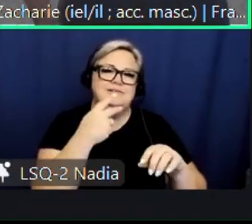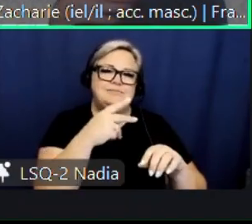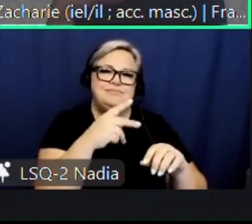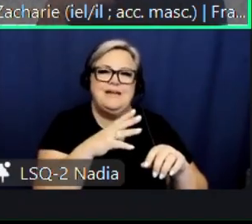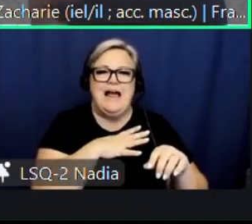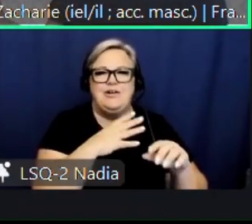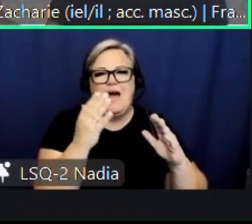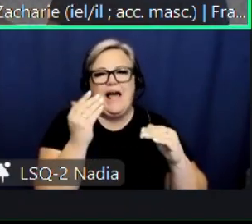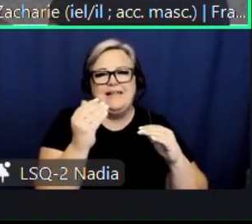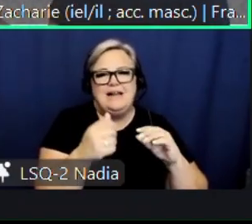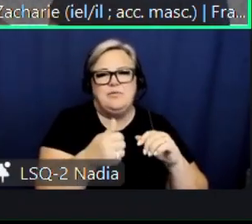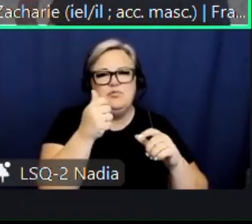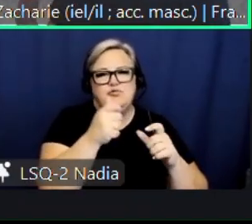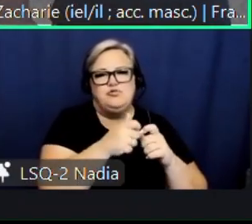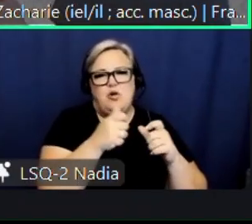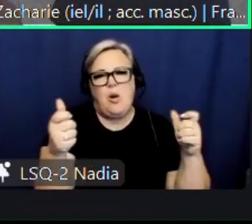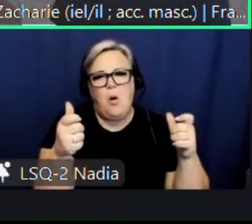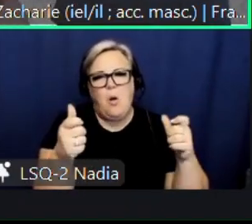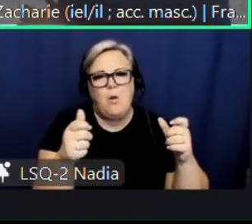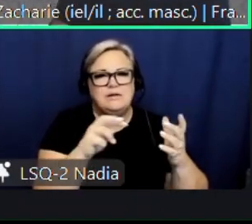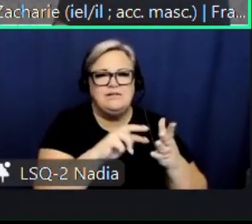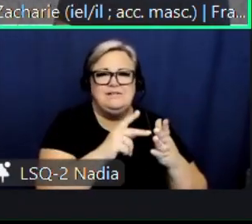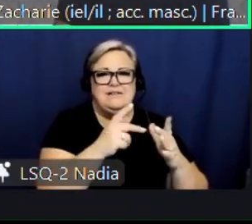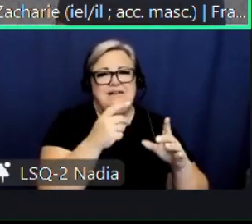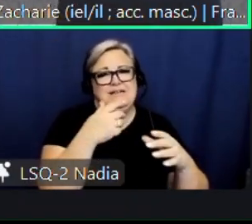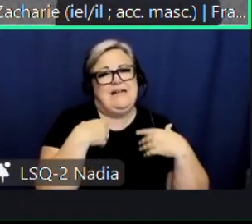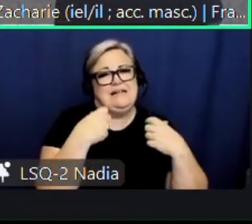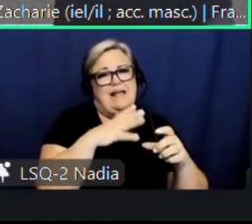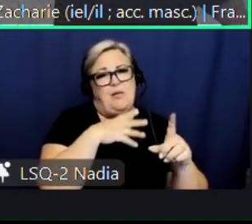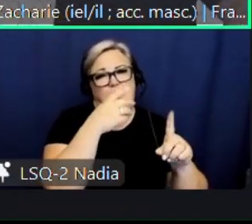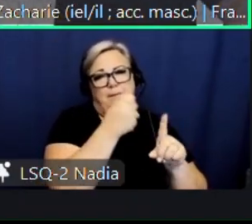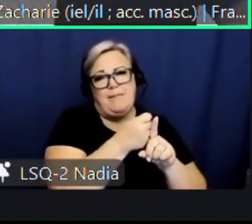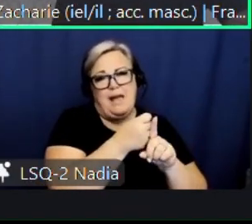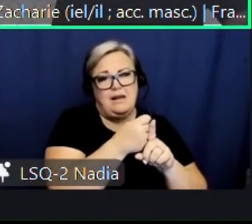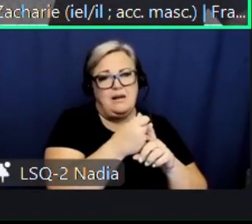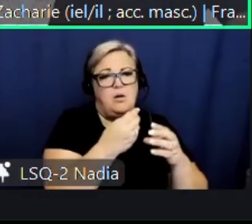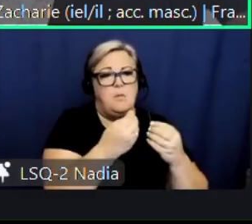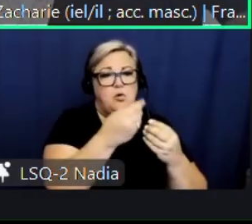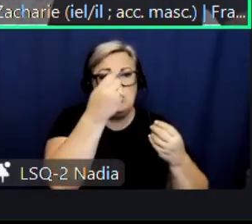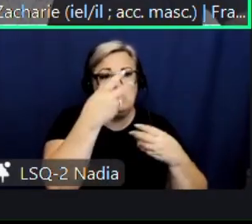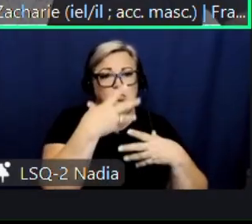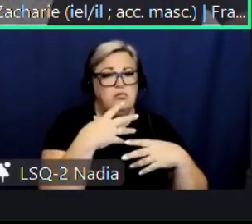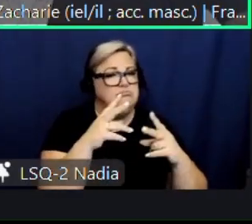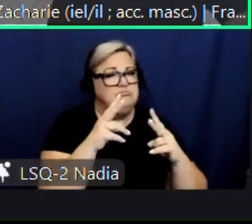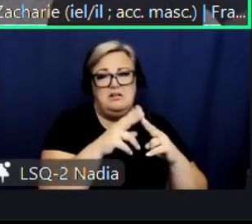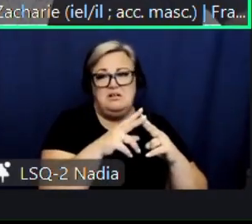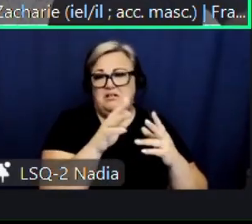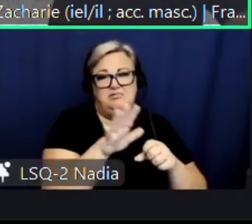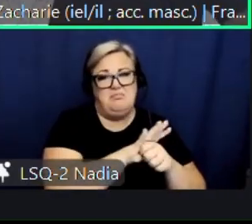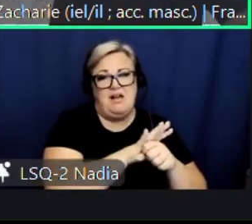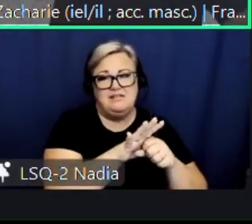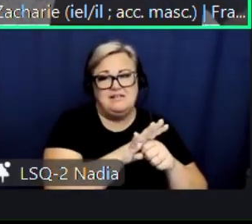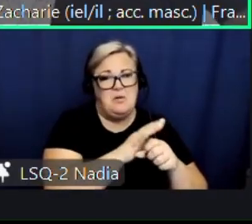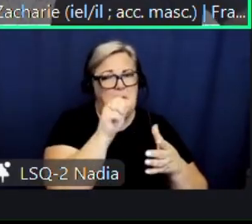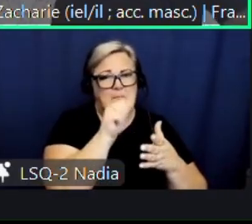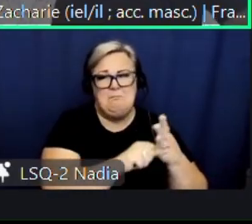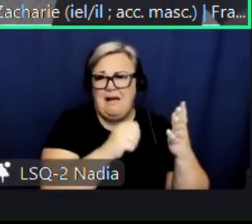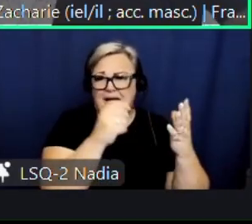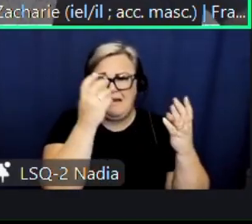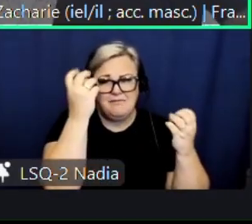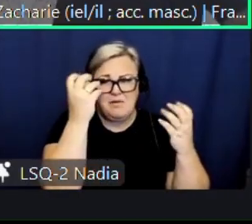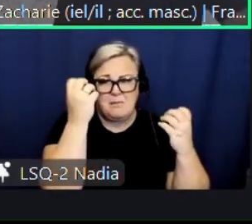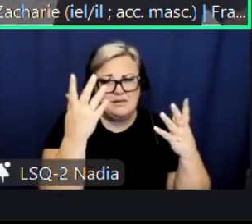longues et cela a un impact sur leur santé. Plusieurs personnes rapportent un manque de connaissances et même de la désinformation de la part